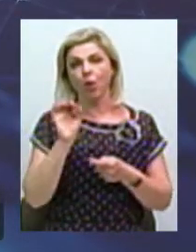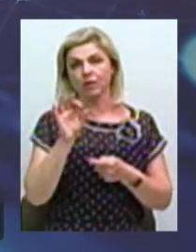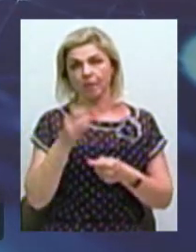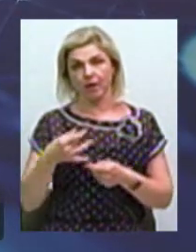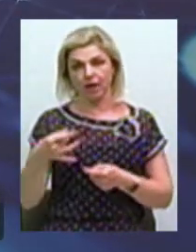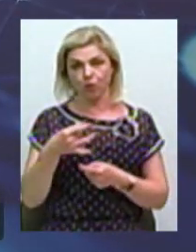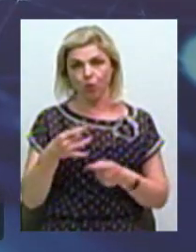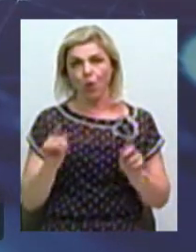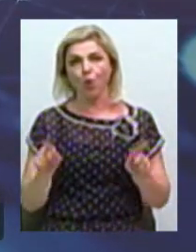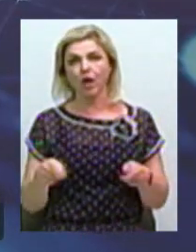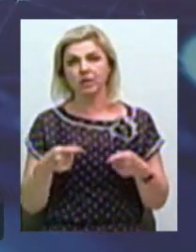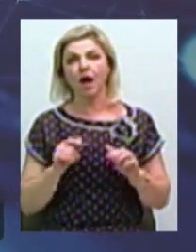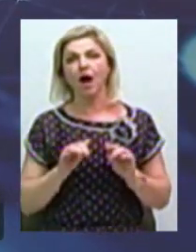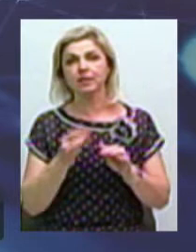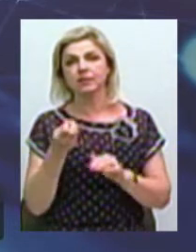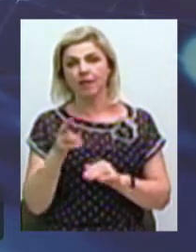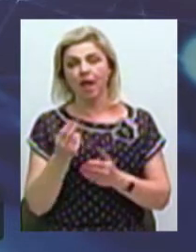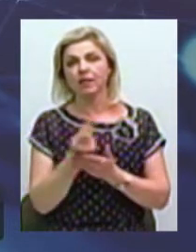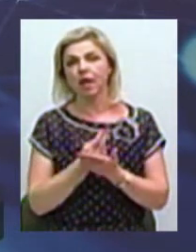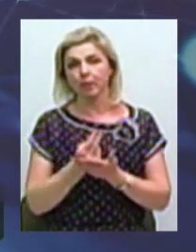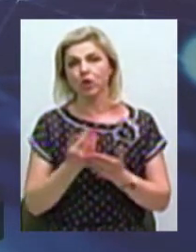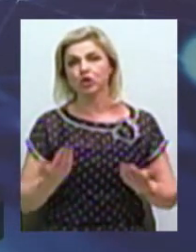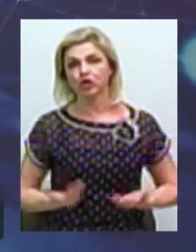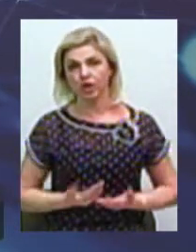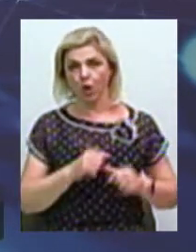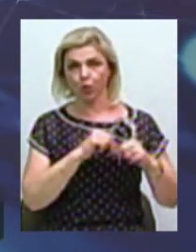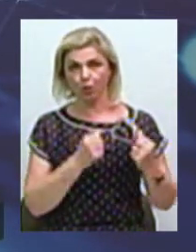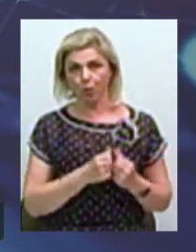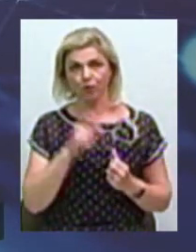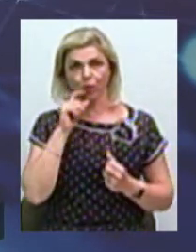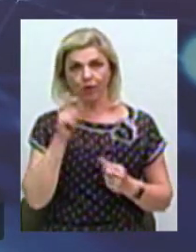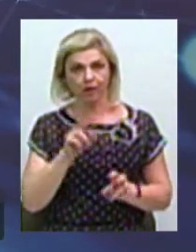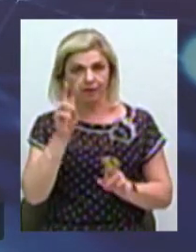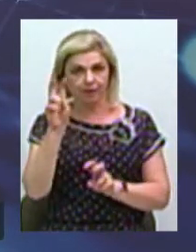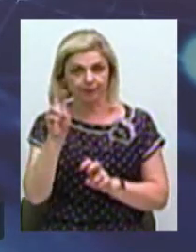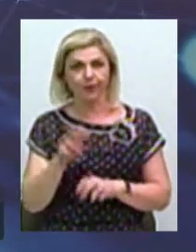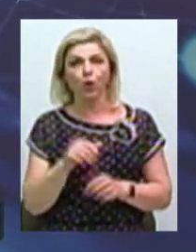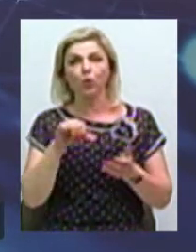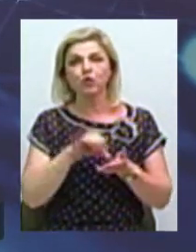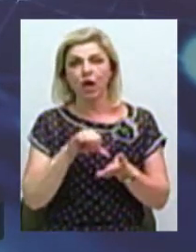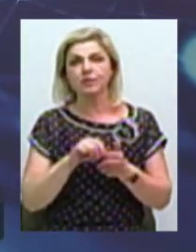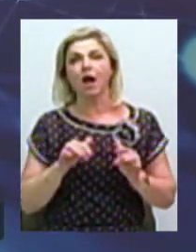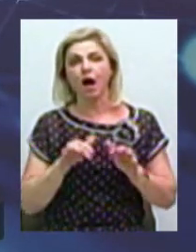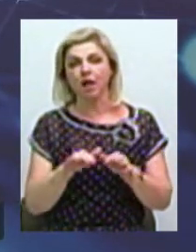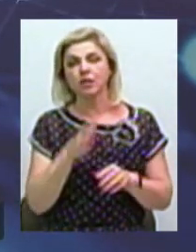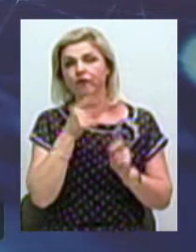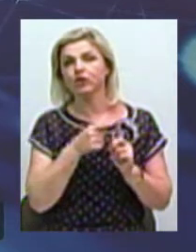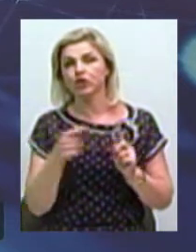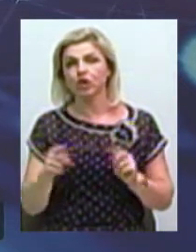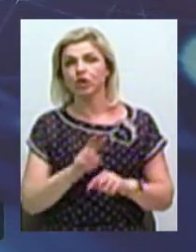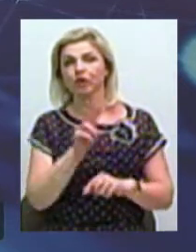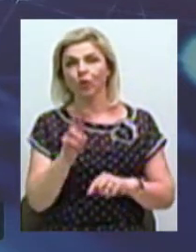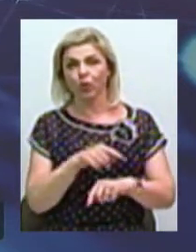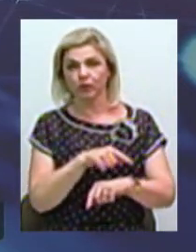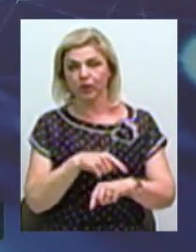району організували акцію «На малю життя в любові Україна». Учасники акції протягом 2 годин у Корабельному